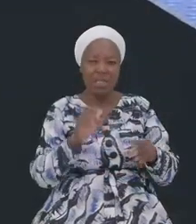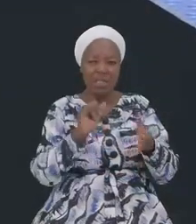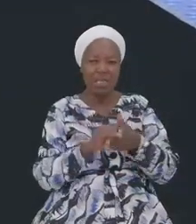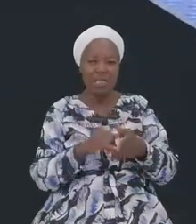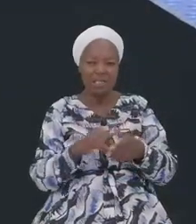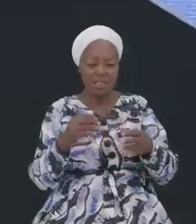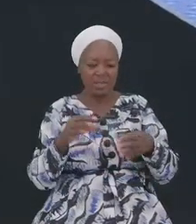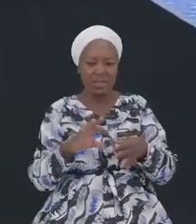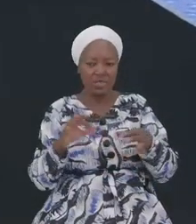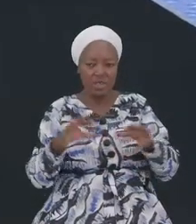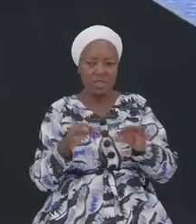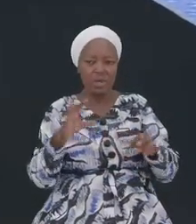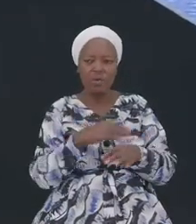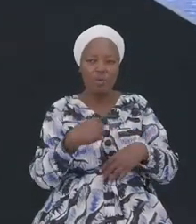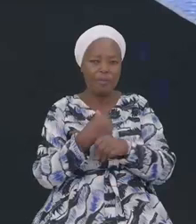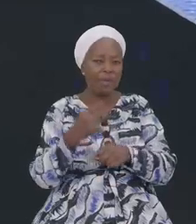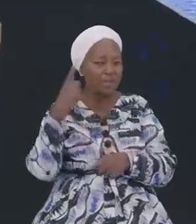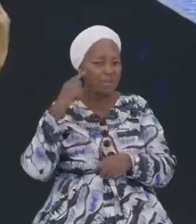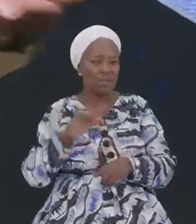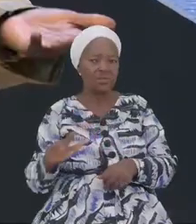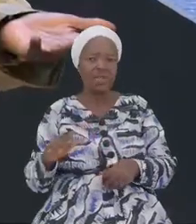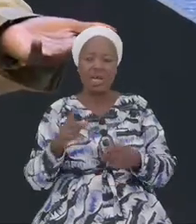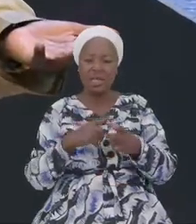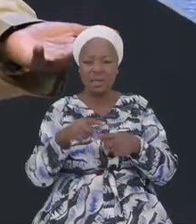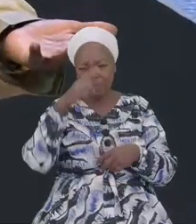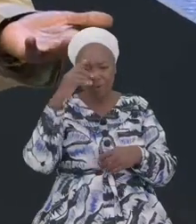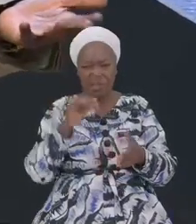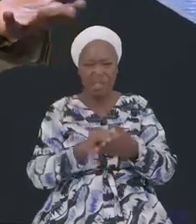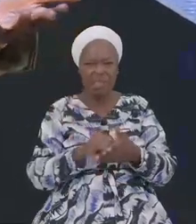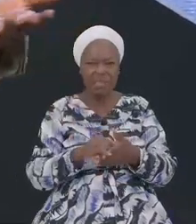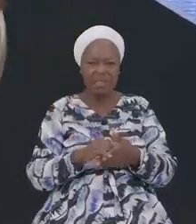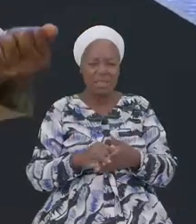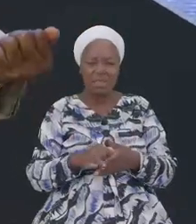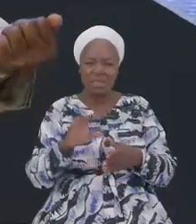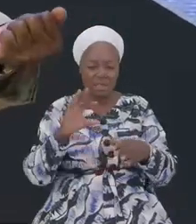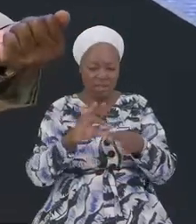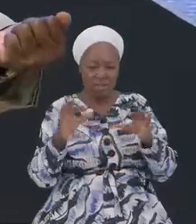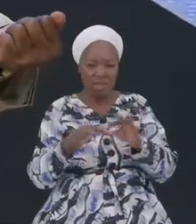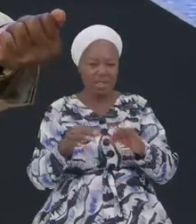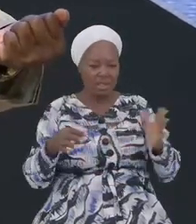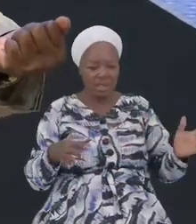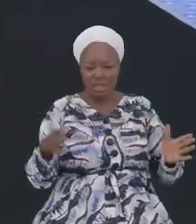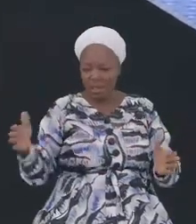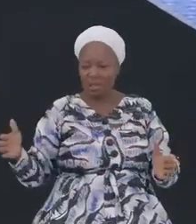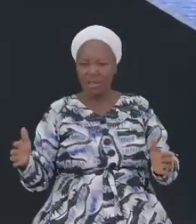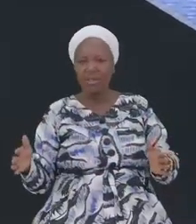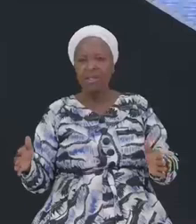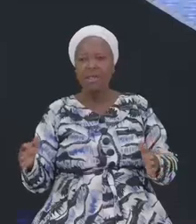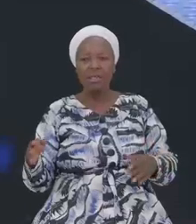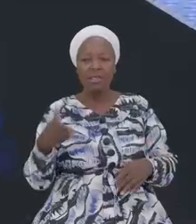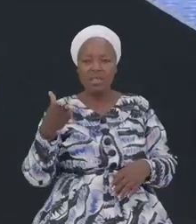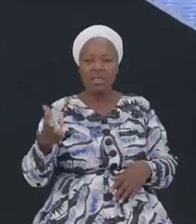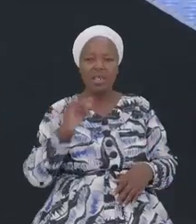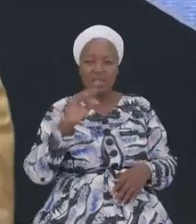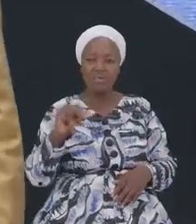Mais là, tout le monde sait que quand on boule, la chaîne doit faire des sons retentis. Les chaînes d'un côté, de l'autre côté. Il n'y a pas un